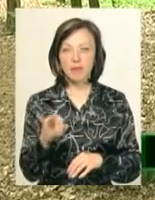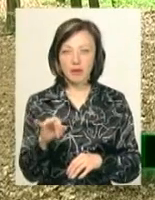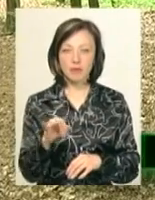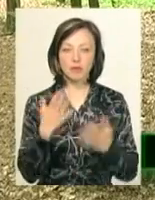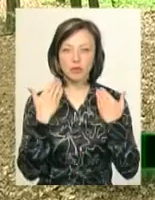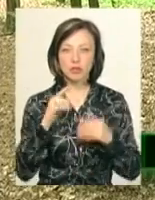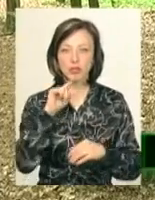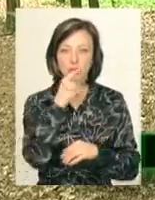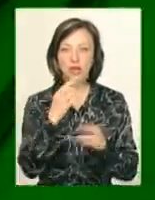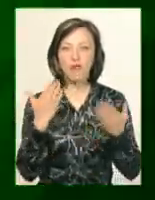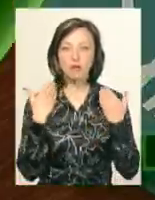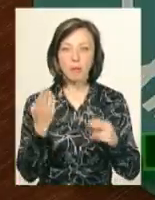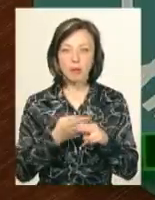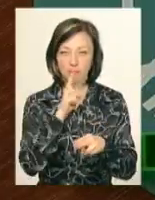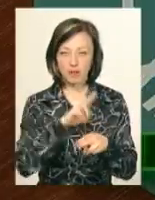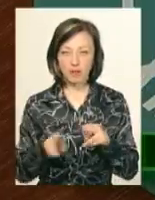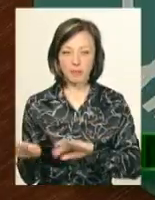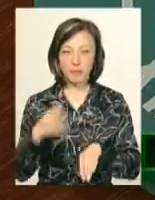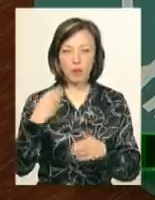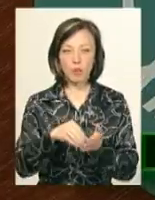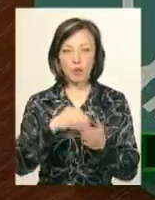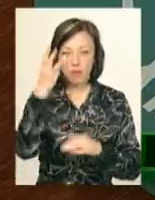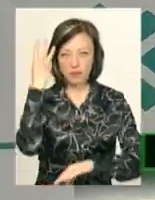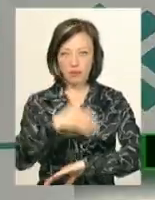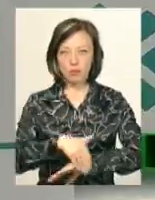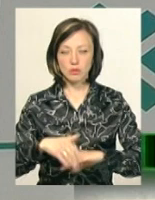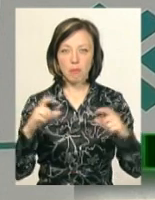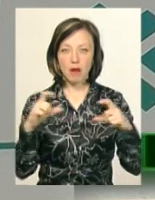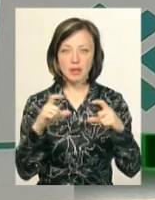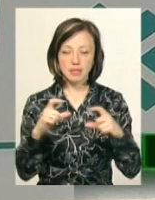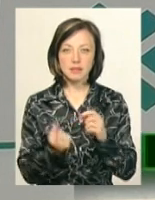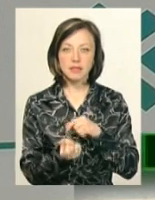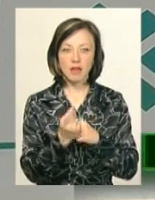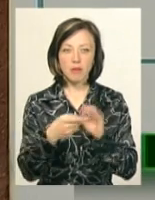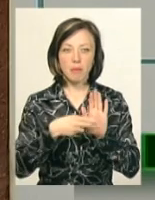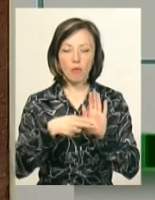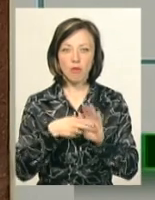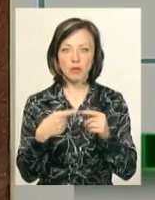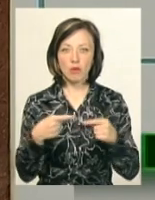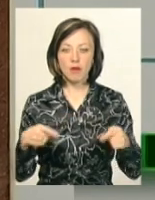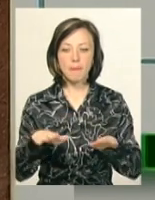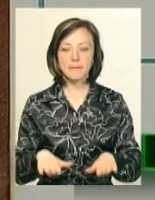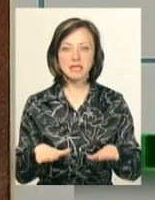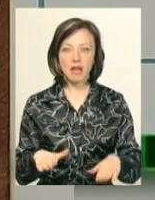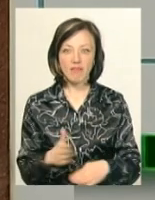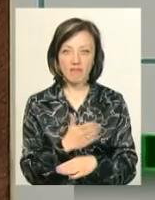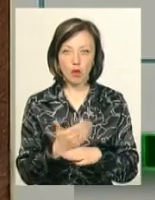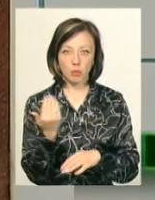без втрат для гаманця. Купуй Хмельницьке. На полицях хмельницьких магазинів з'являться марковані товари місцевих